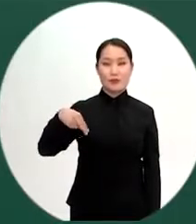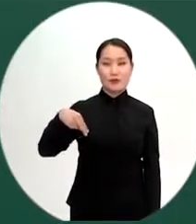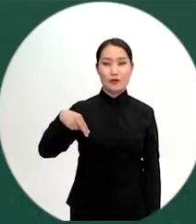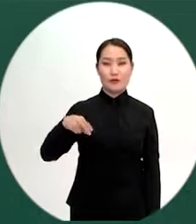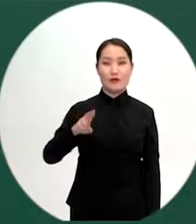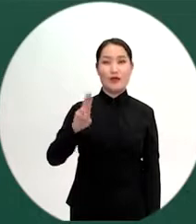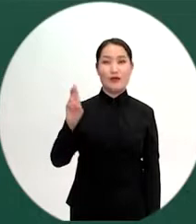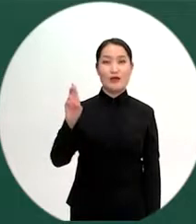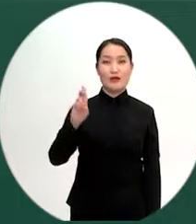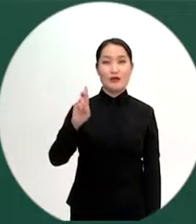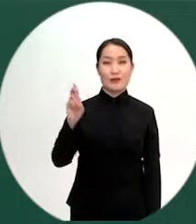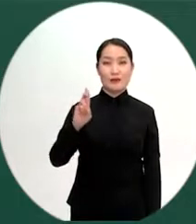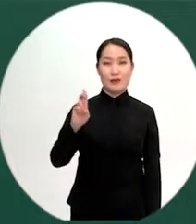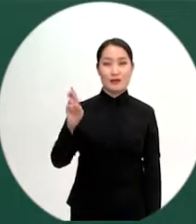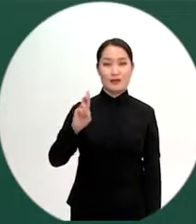пүрв,